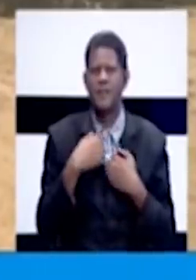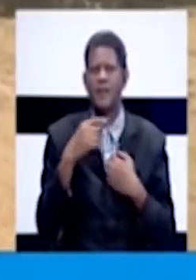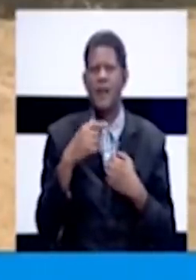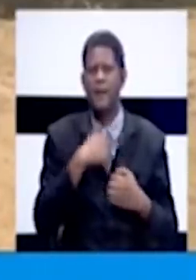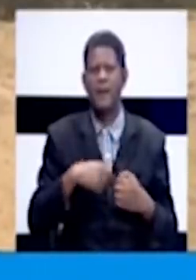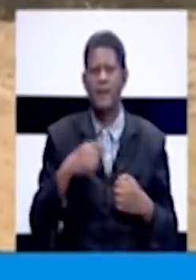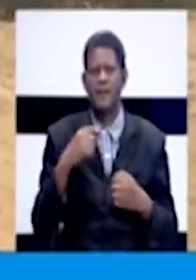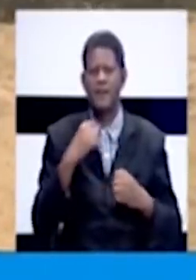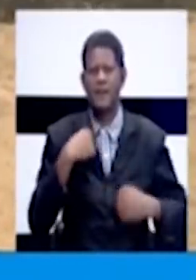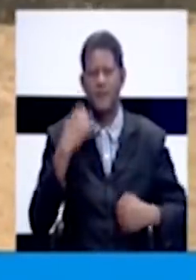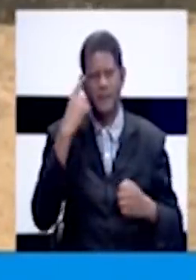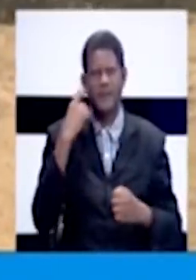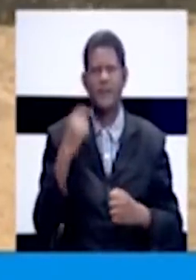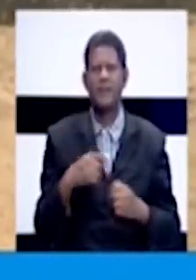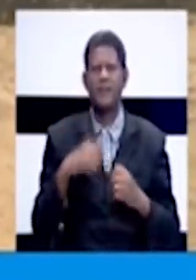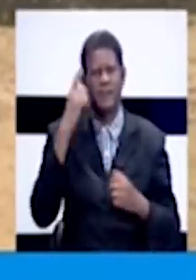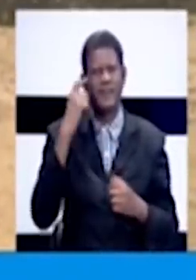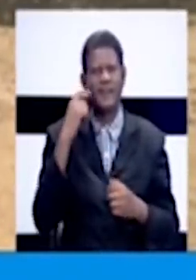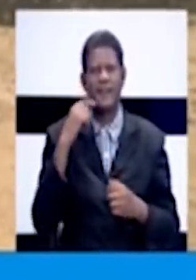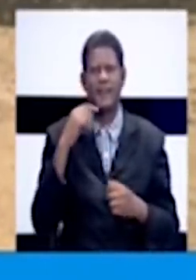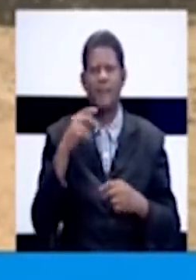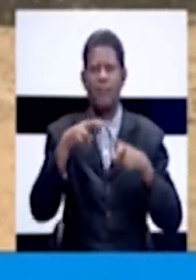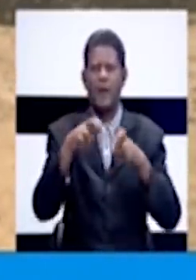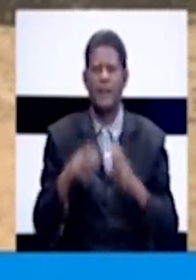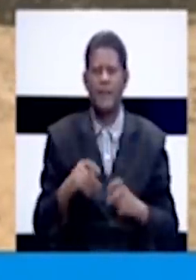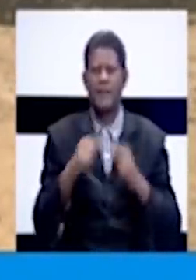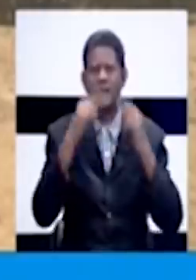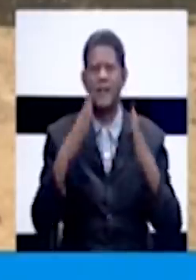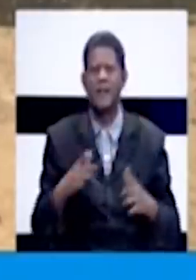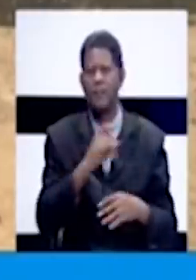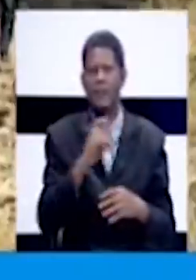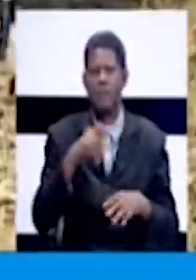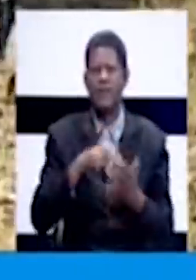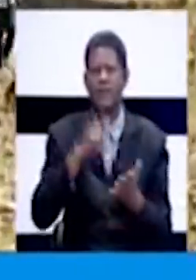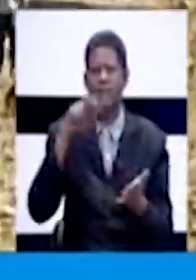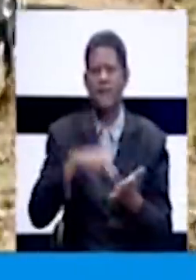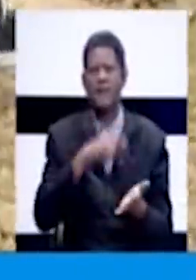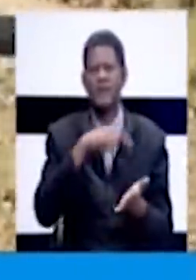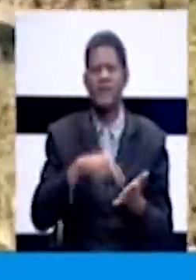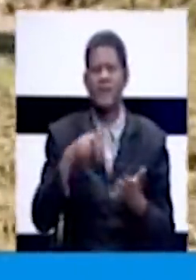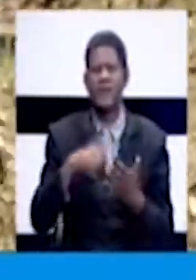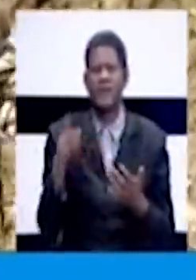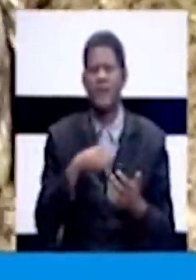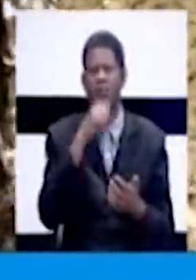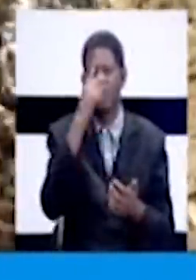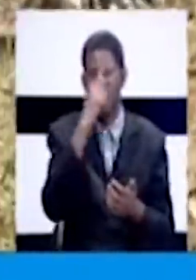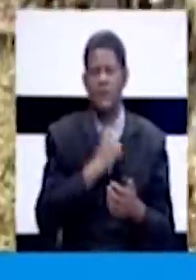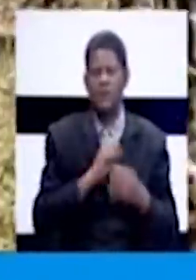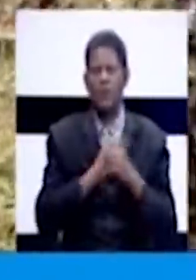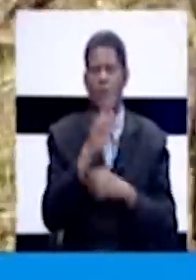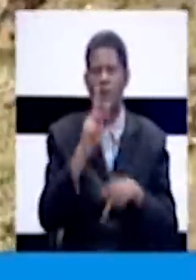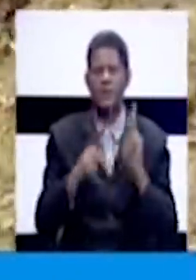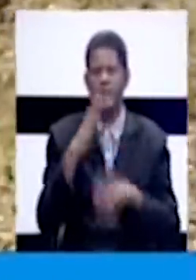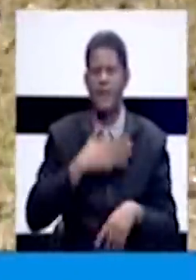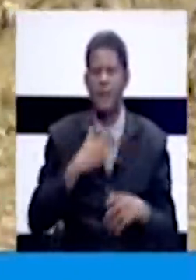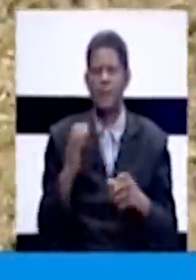سراوي تقرأي مقبرت سلعت مبر مع عندري توم كم زي تخون أمينان لوخ هزبنا